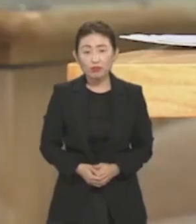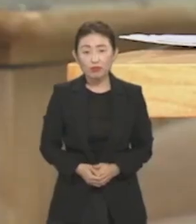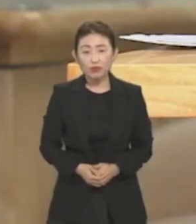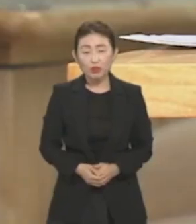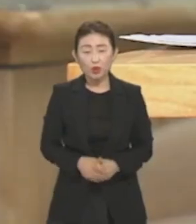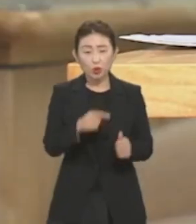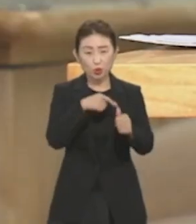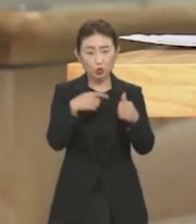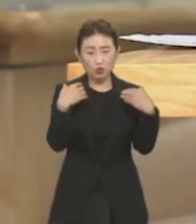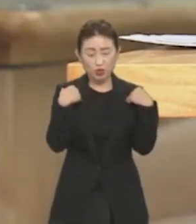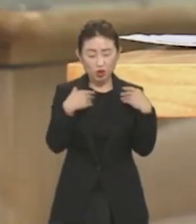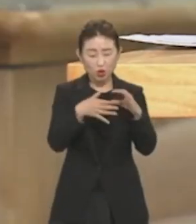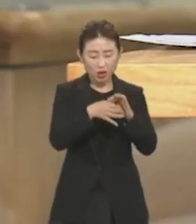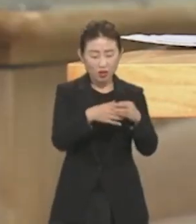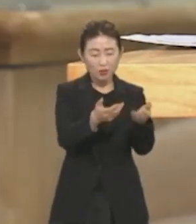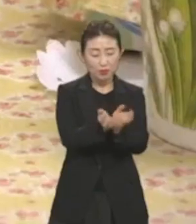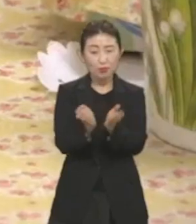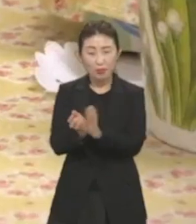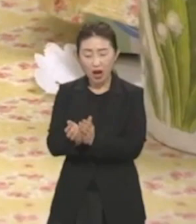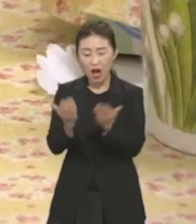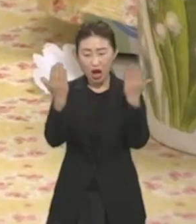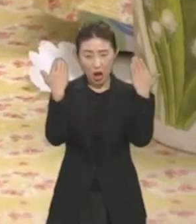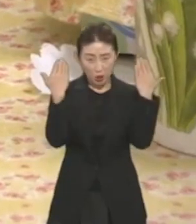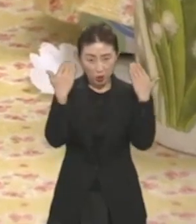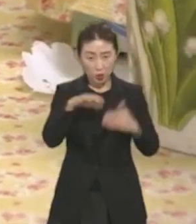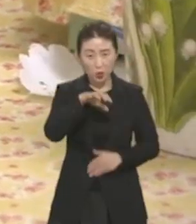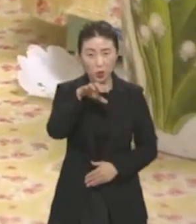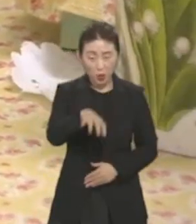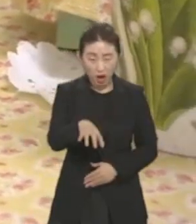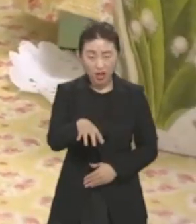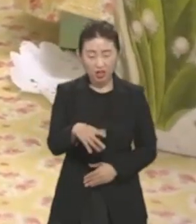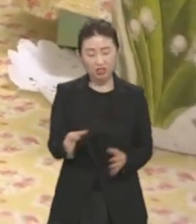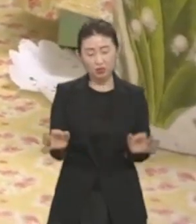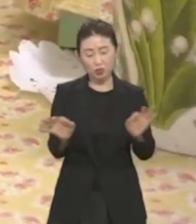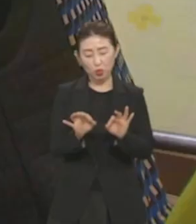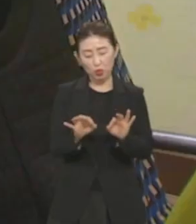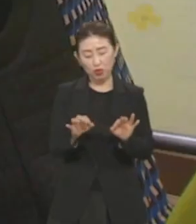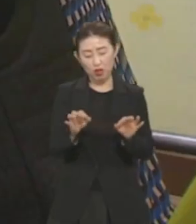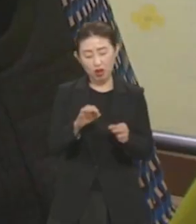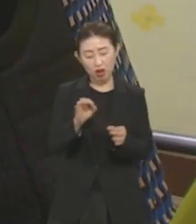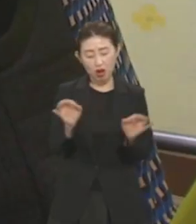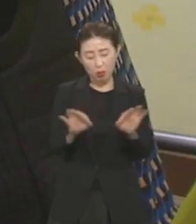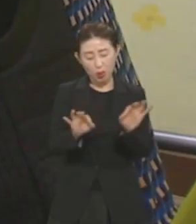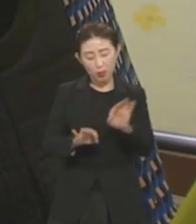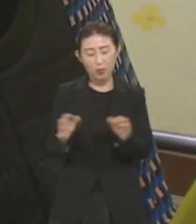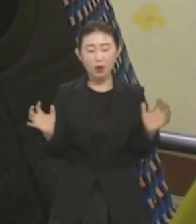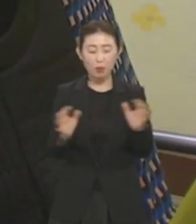도교육청과 교육지원청, 각급 학교 등을 대상으로 성금 모금을 진행하고 있습니다.